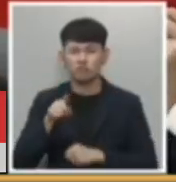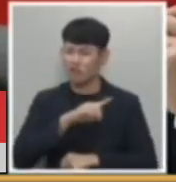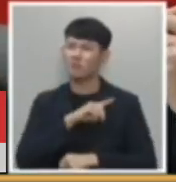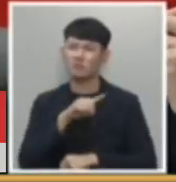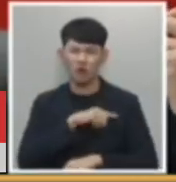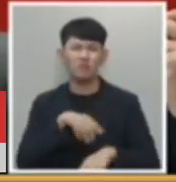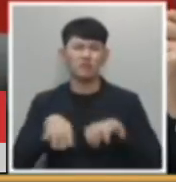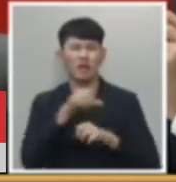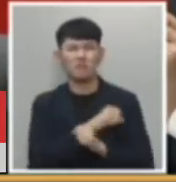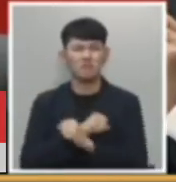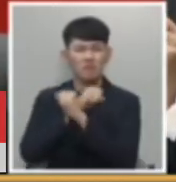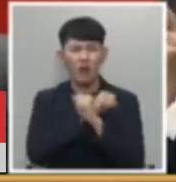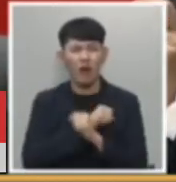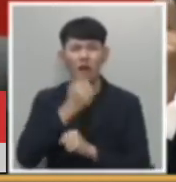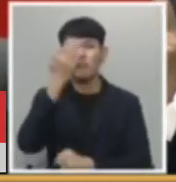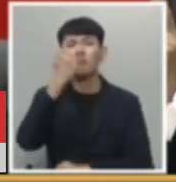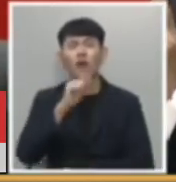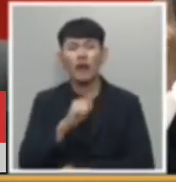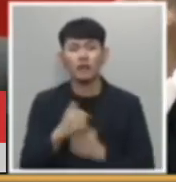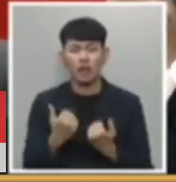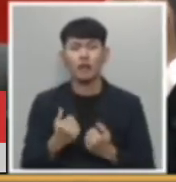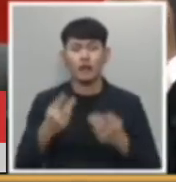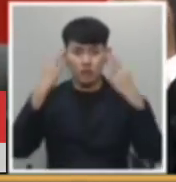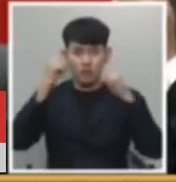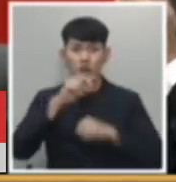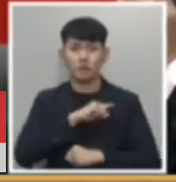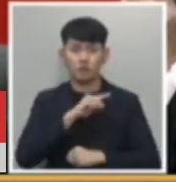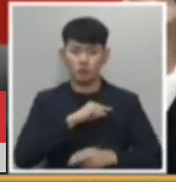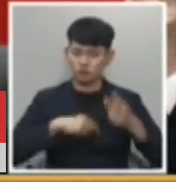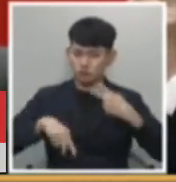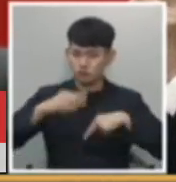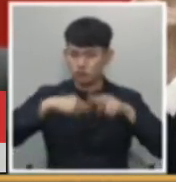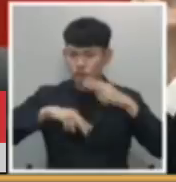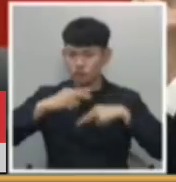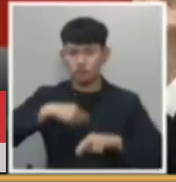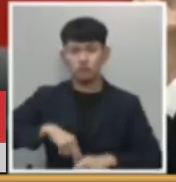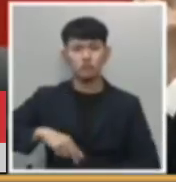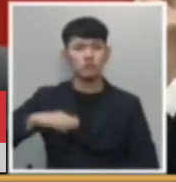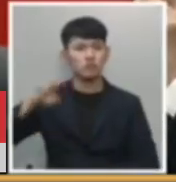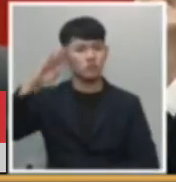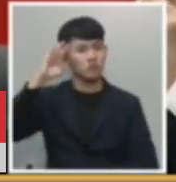พราะวันนี้ท่านนายกเนี่ยเป็นคนดูแลสำนักงานตำรวจแห่งชาติเอง